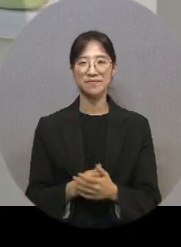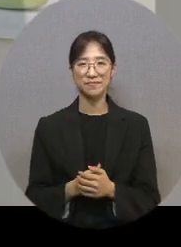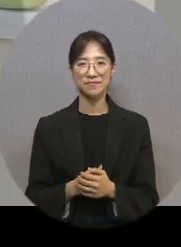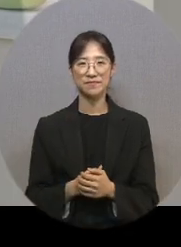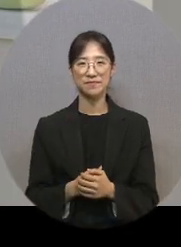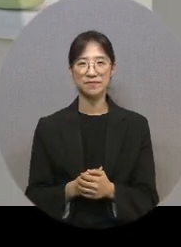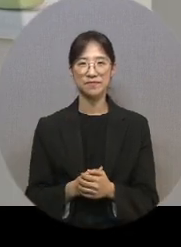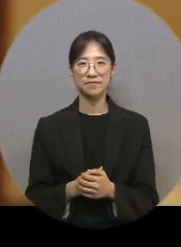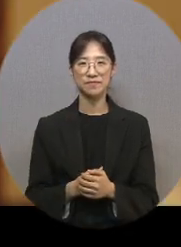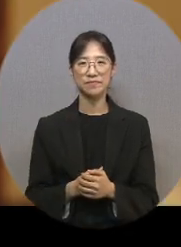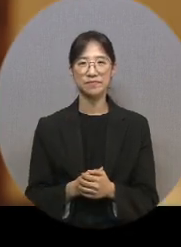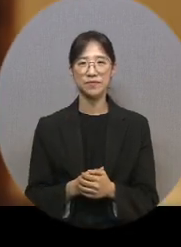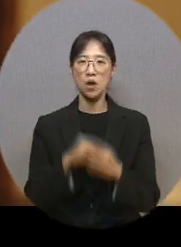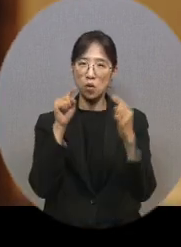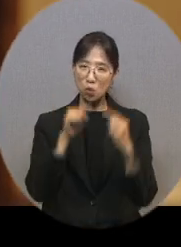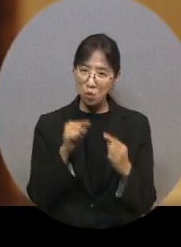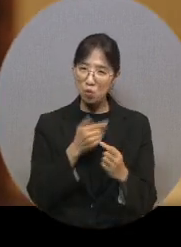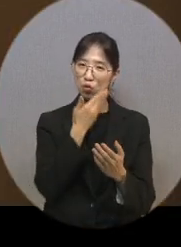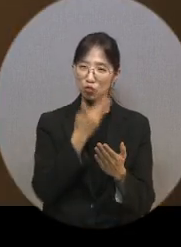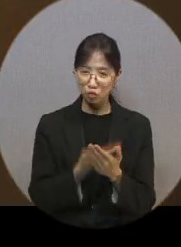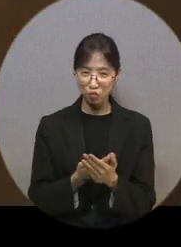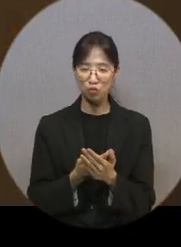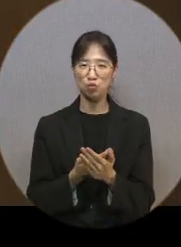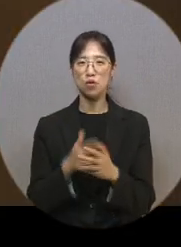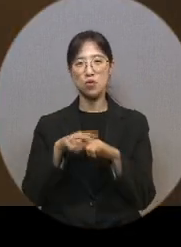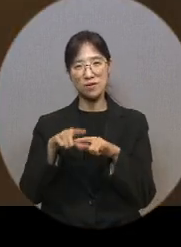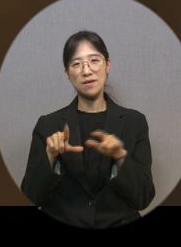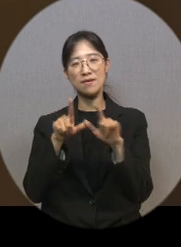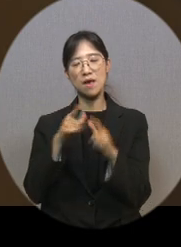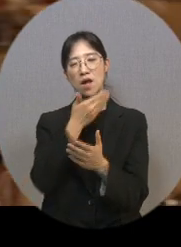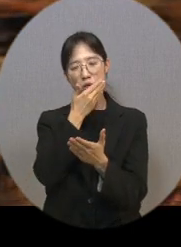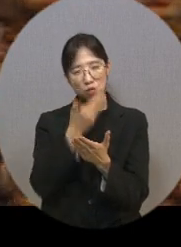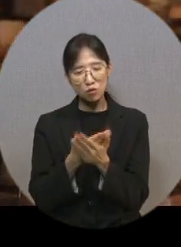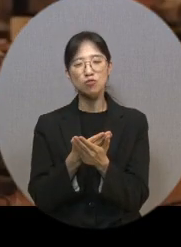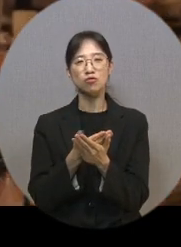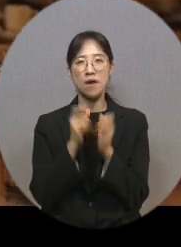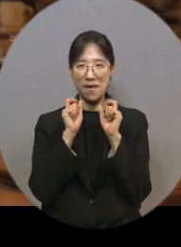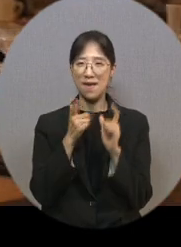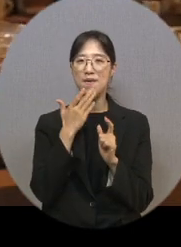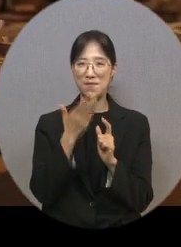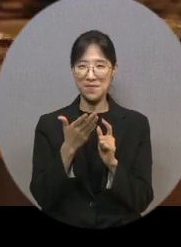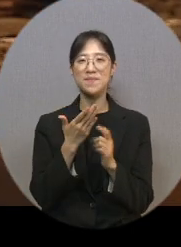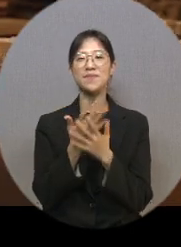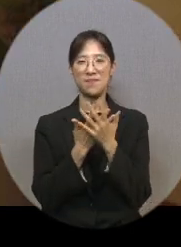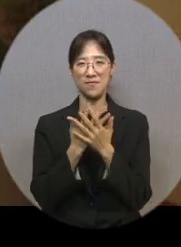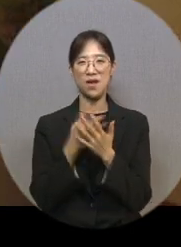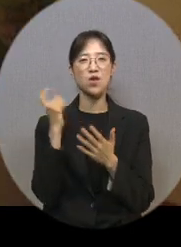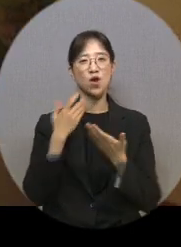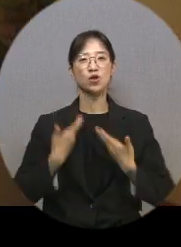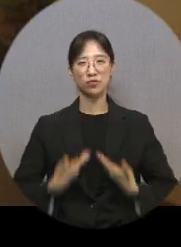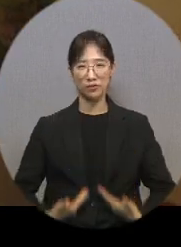있습니다. 소통의 중요성과 일상의 소중함을 일깨워주는 이야기,